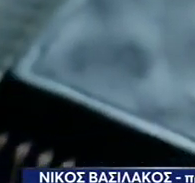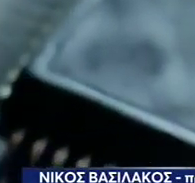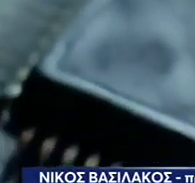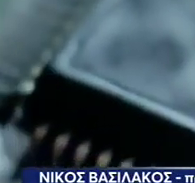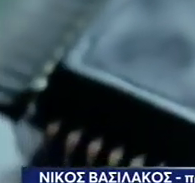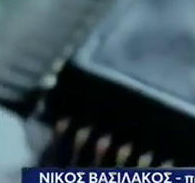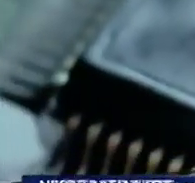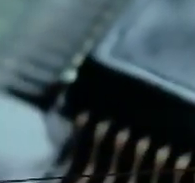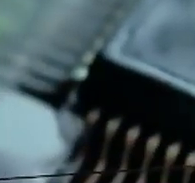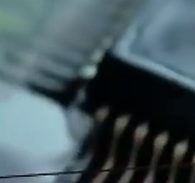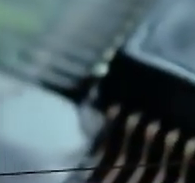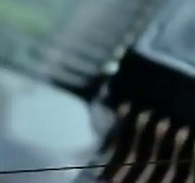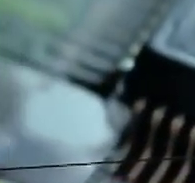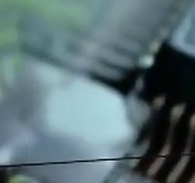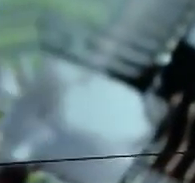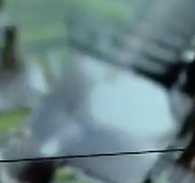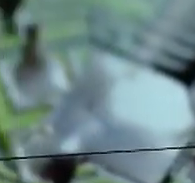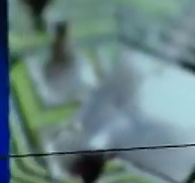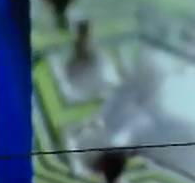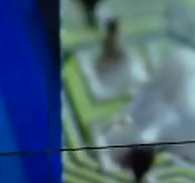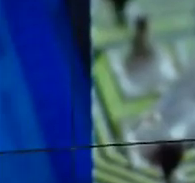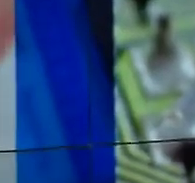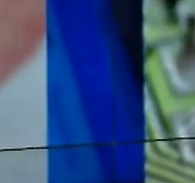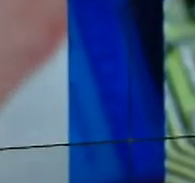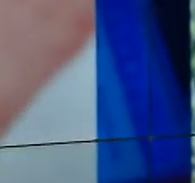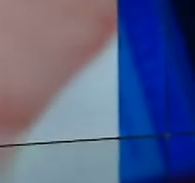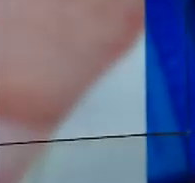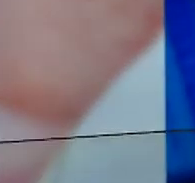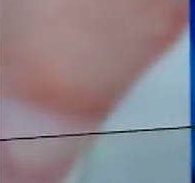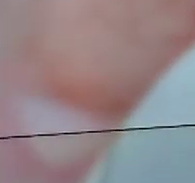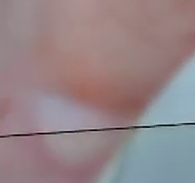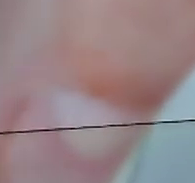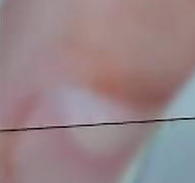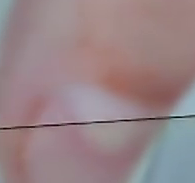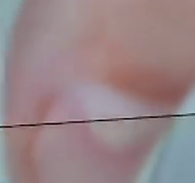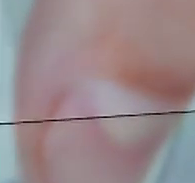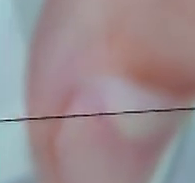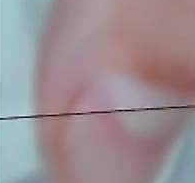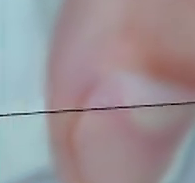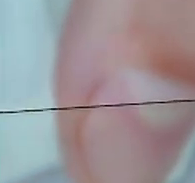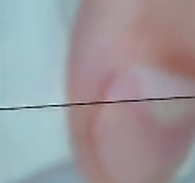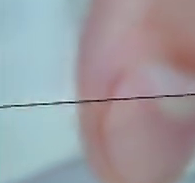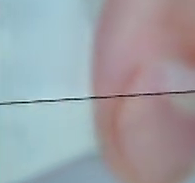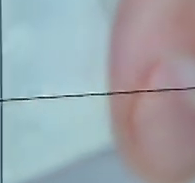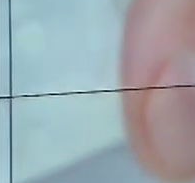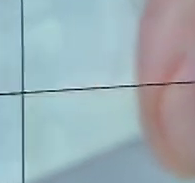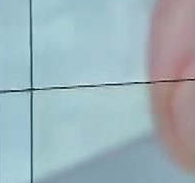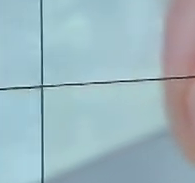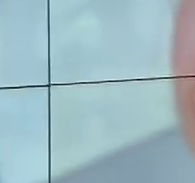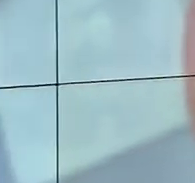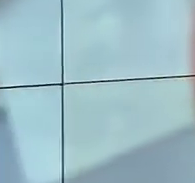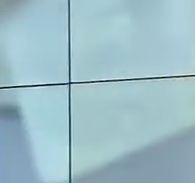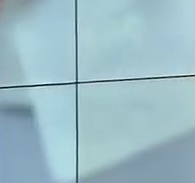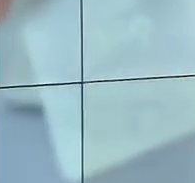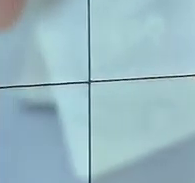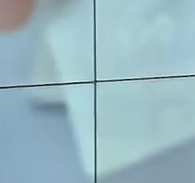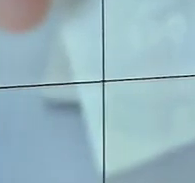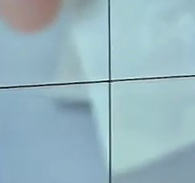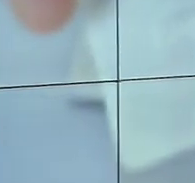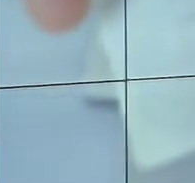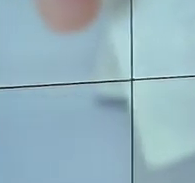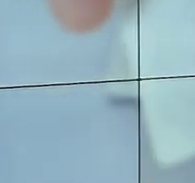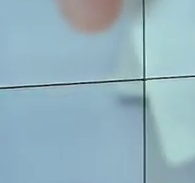είναι δεδομένα. Και επιμένω και το λέω, ασχολούμαστε με το θέμα, γιατί έχει σημασία και ως Έλληνες να ψάχνουμε αυτά που μας ενώνουν και όχι να προσπαθούμε